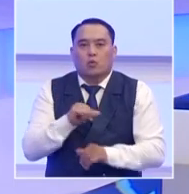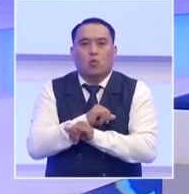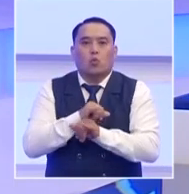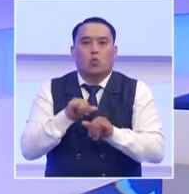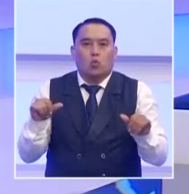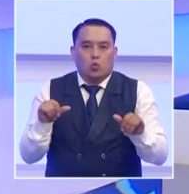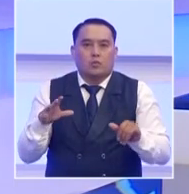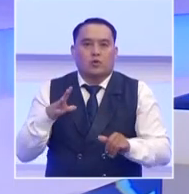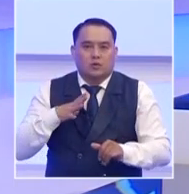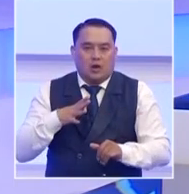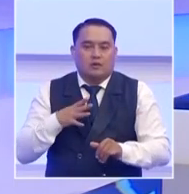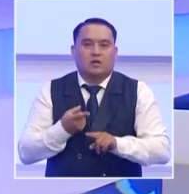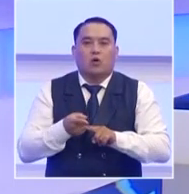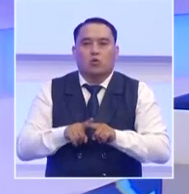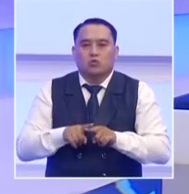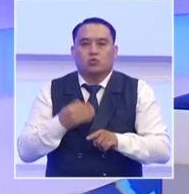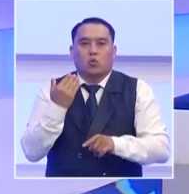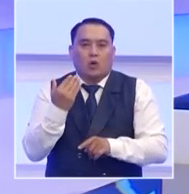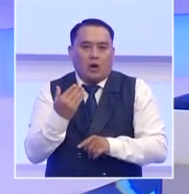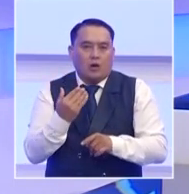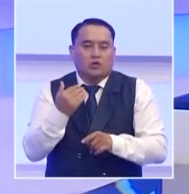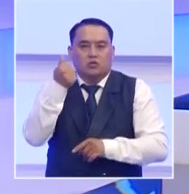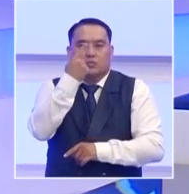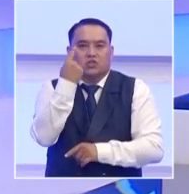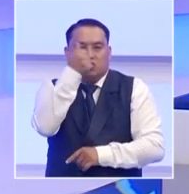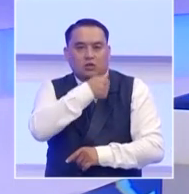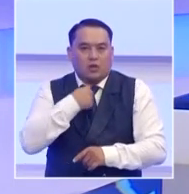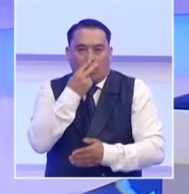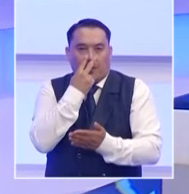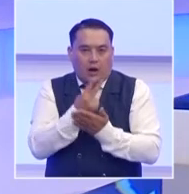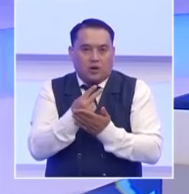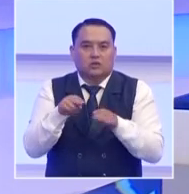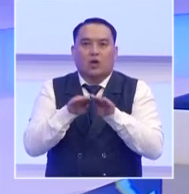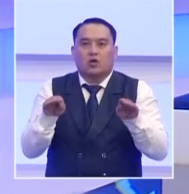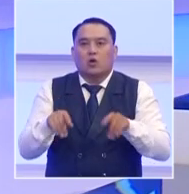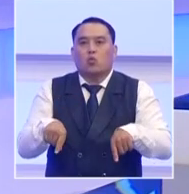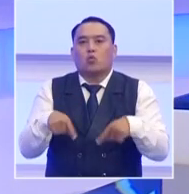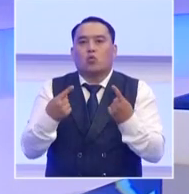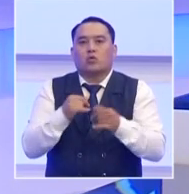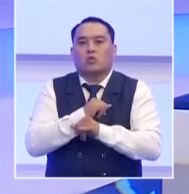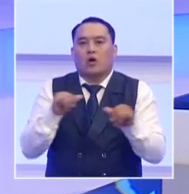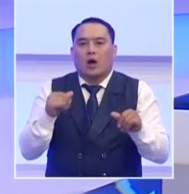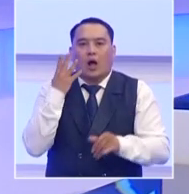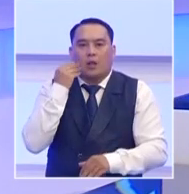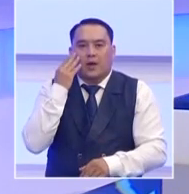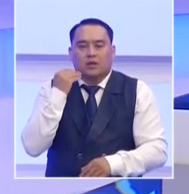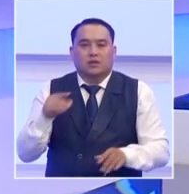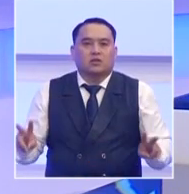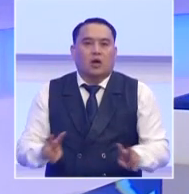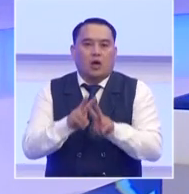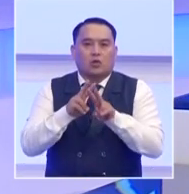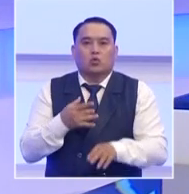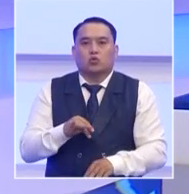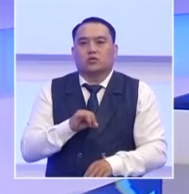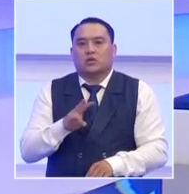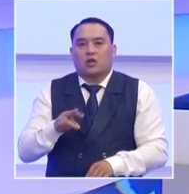немесе 1.3%-ға өскен. Соңғы бір жылдағы көрсеткіш бойынша адам өсімі жағынан Нұр-Сұлтан, Алматы қалалары мен